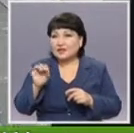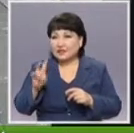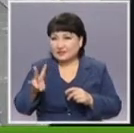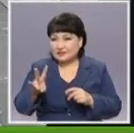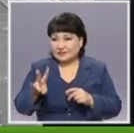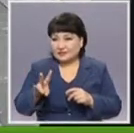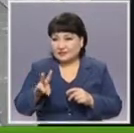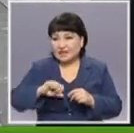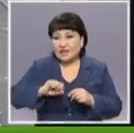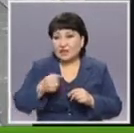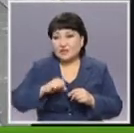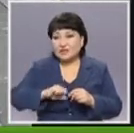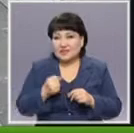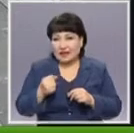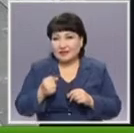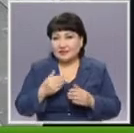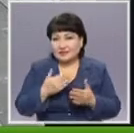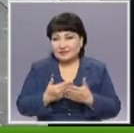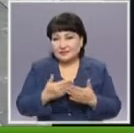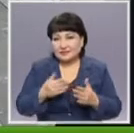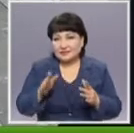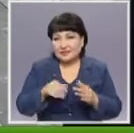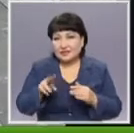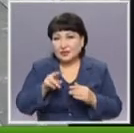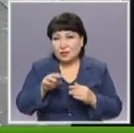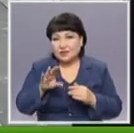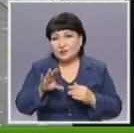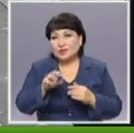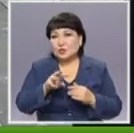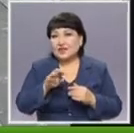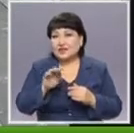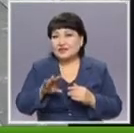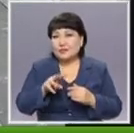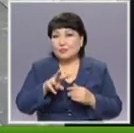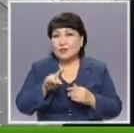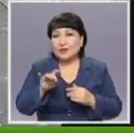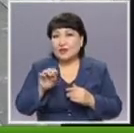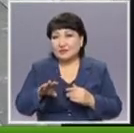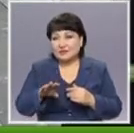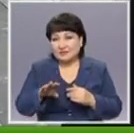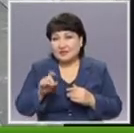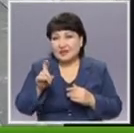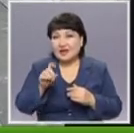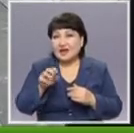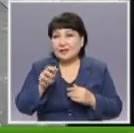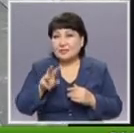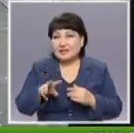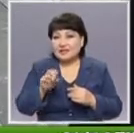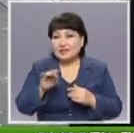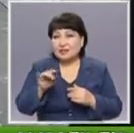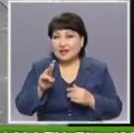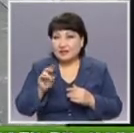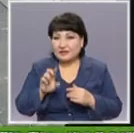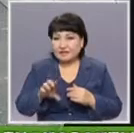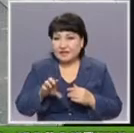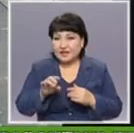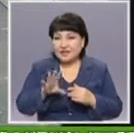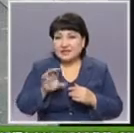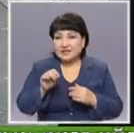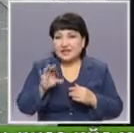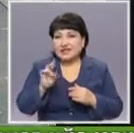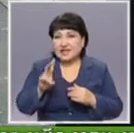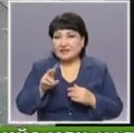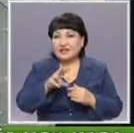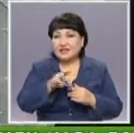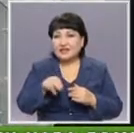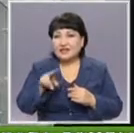достары қойды. Дос, досым Сүлейев, Мұрат Құсайынов, Хамид Санбаев. Сан Дос